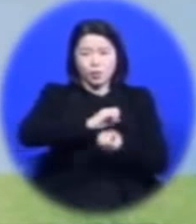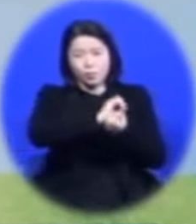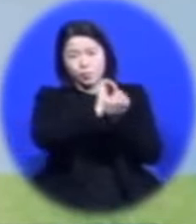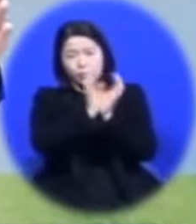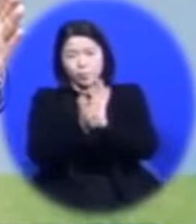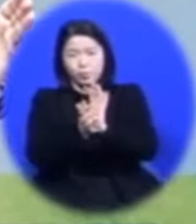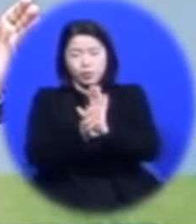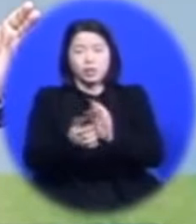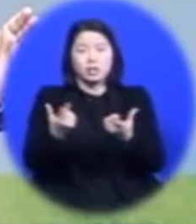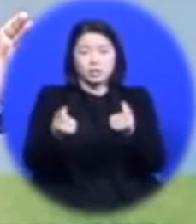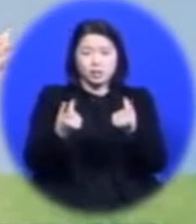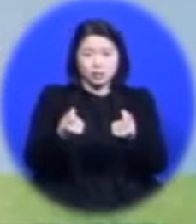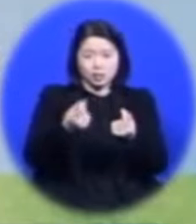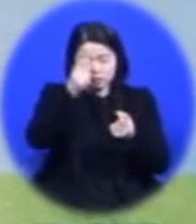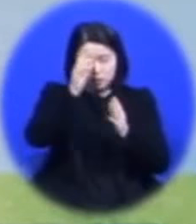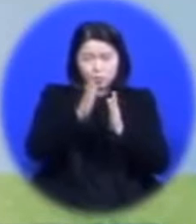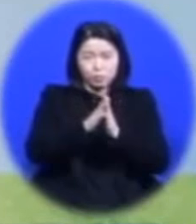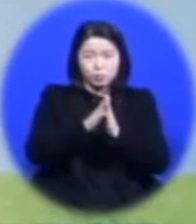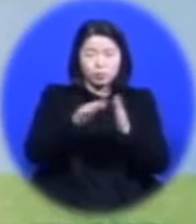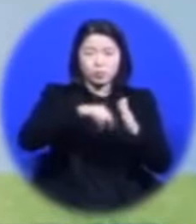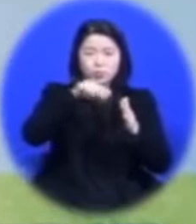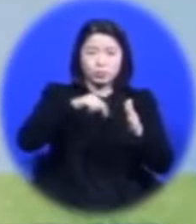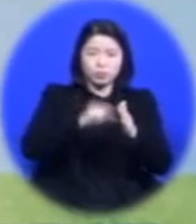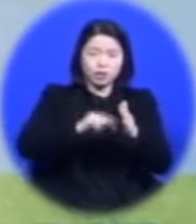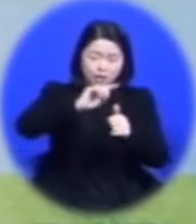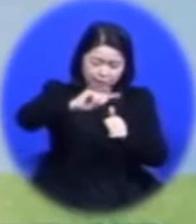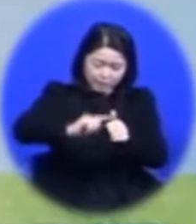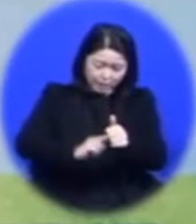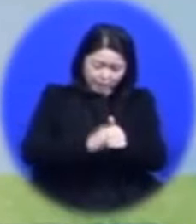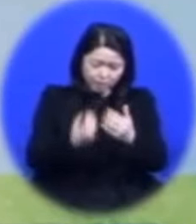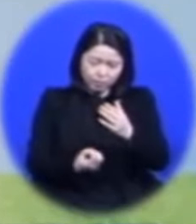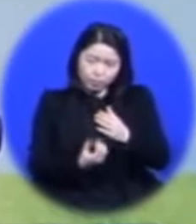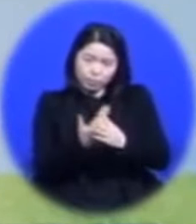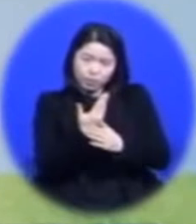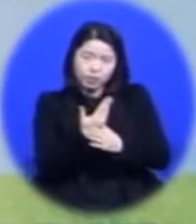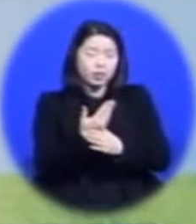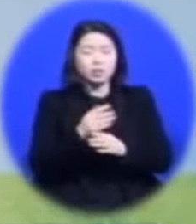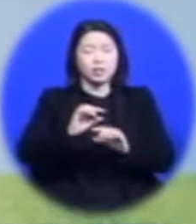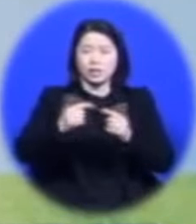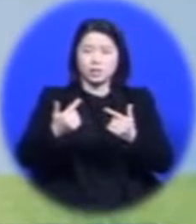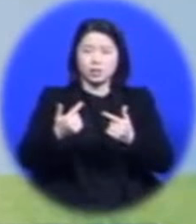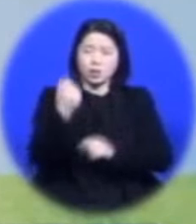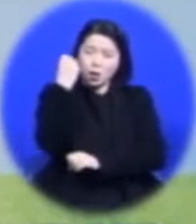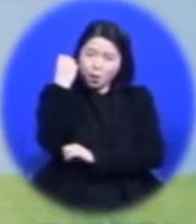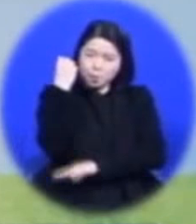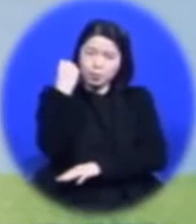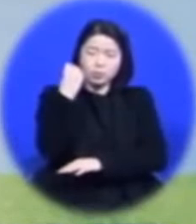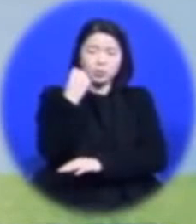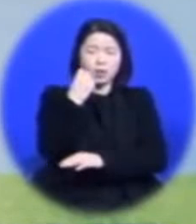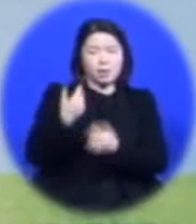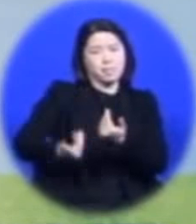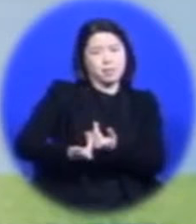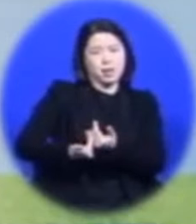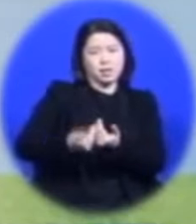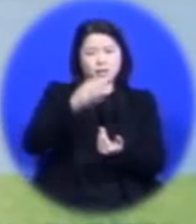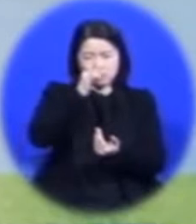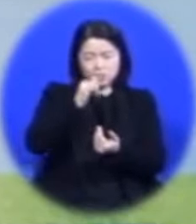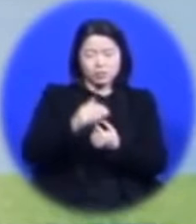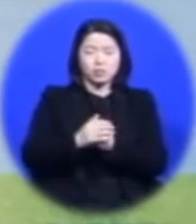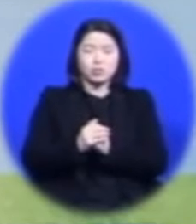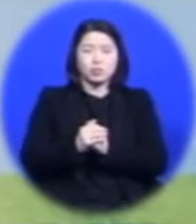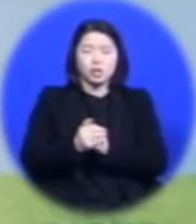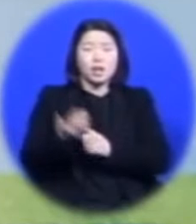이런 기도를 우리 속에서 자연히 이렇게 나오는게 아닙니다 이건 번성과 거슬리는 거예요